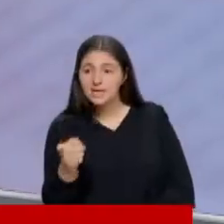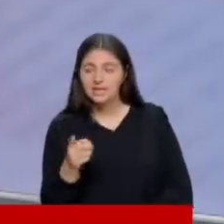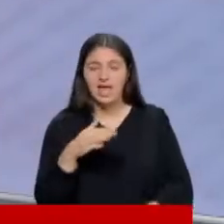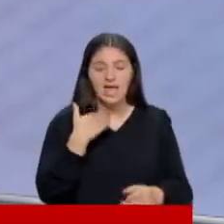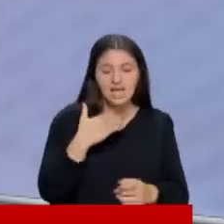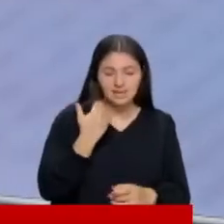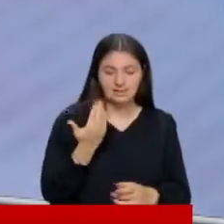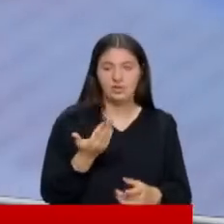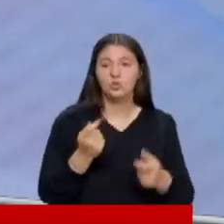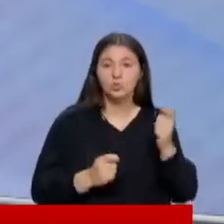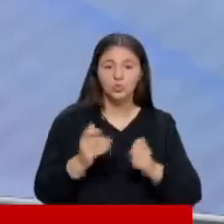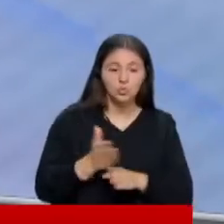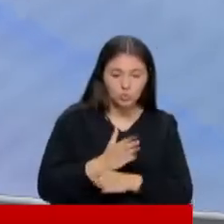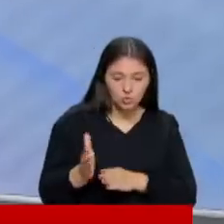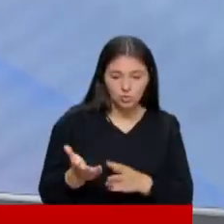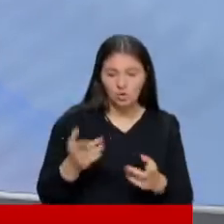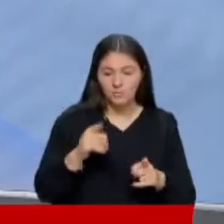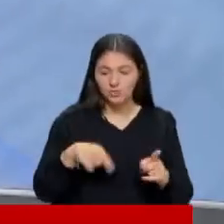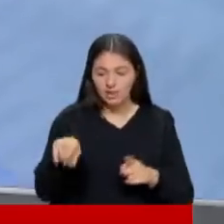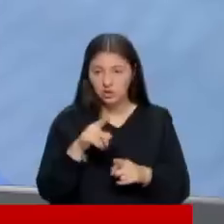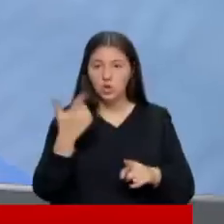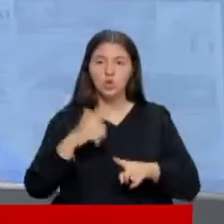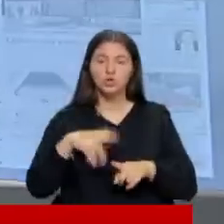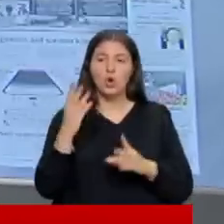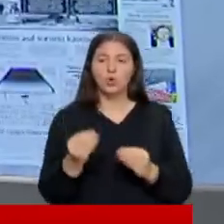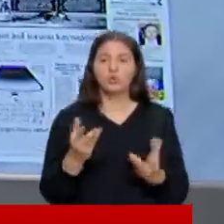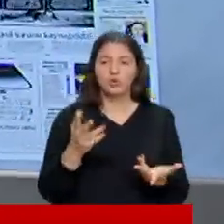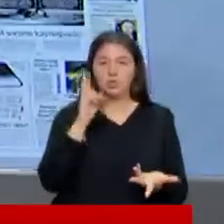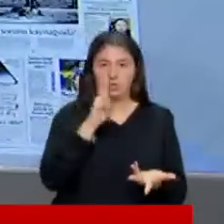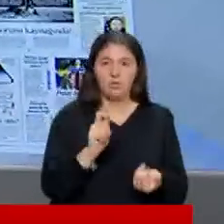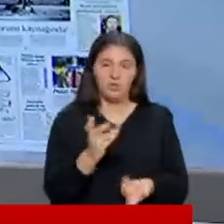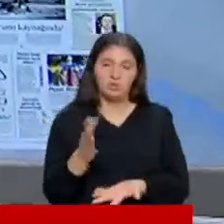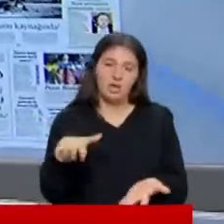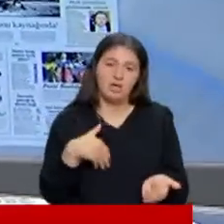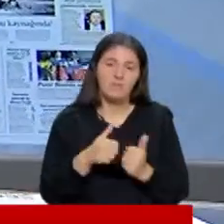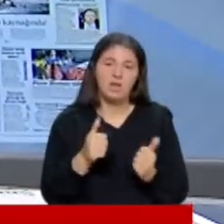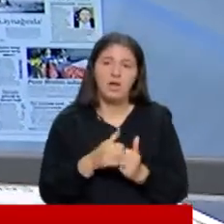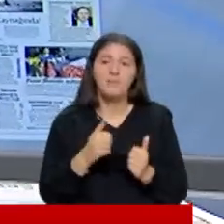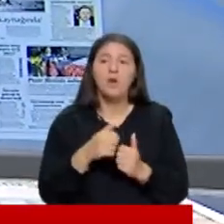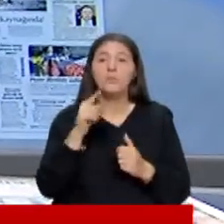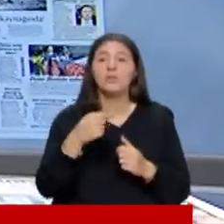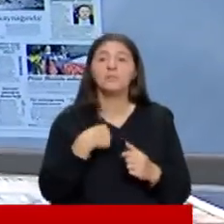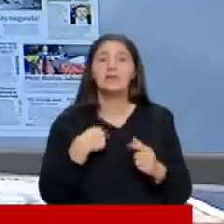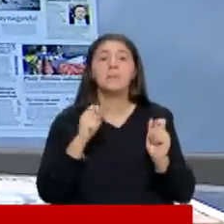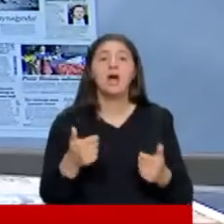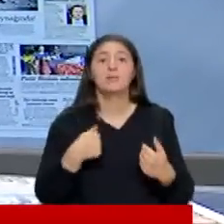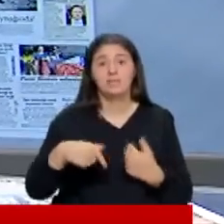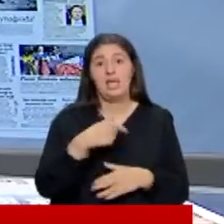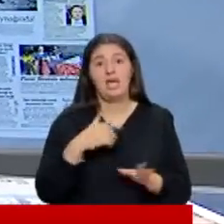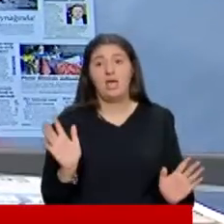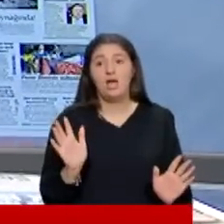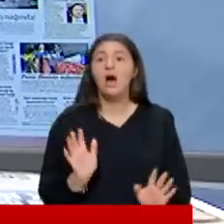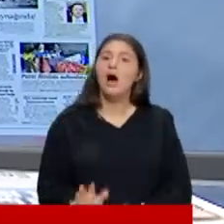et süt ürünleri bunların lüks olduğuna da tanıklık ediyoruz hep birlikte bunlar bize pahalı